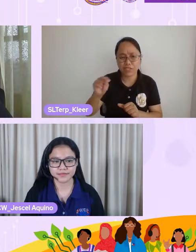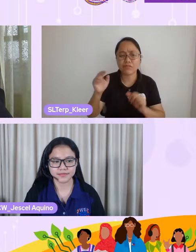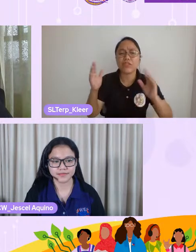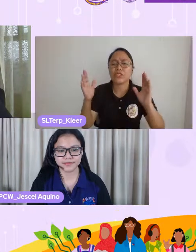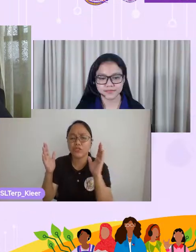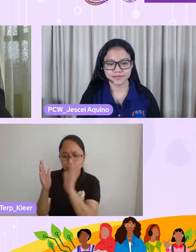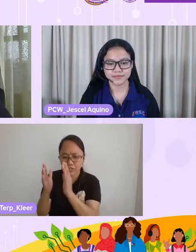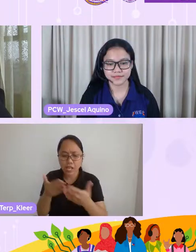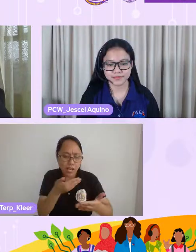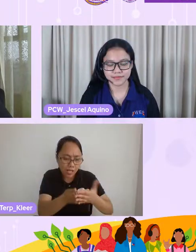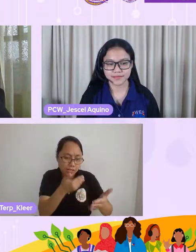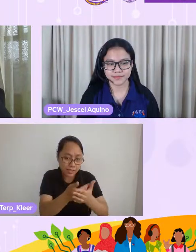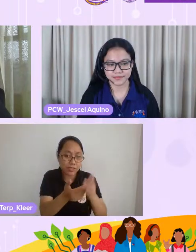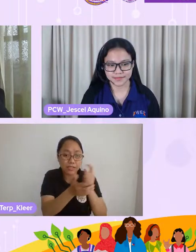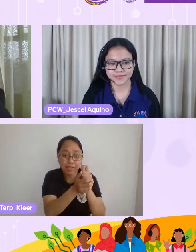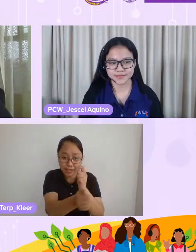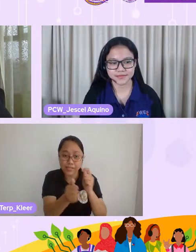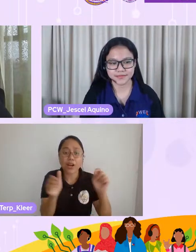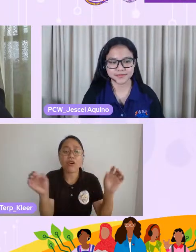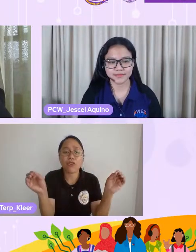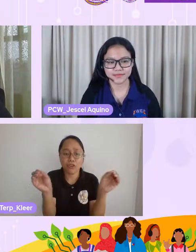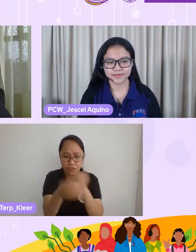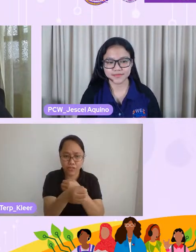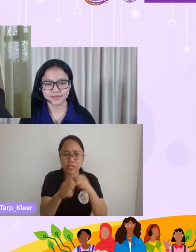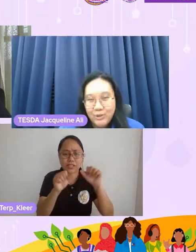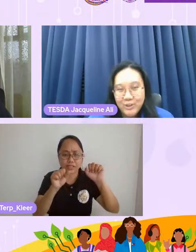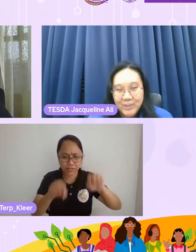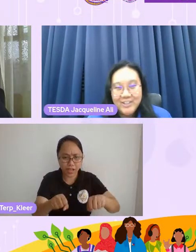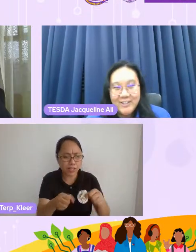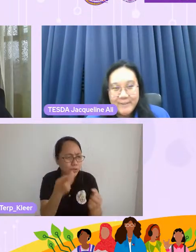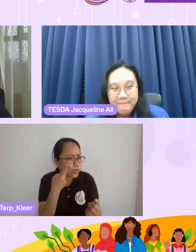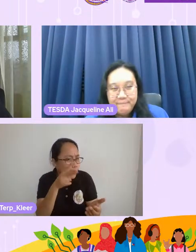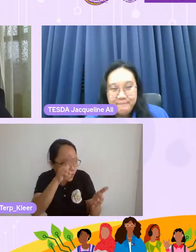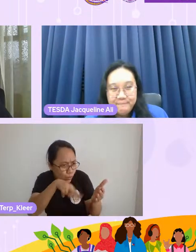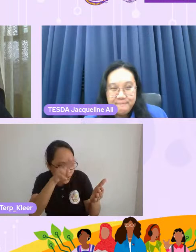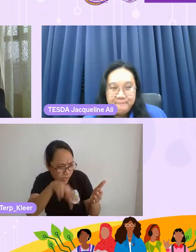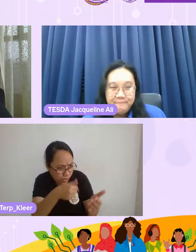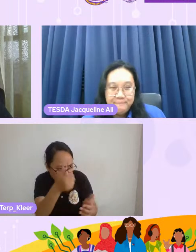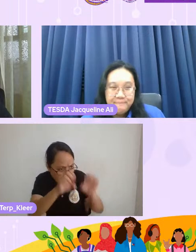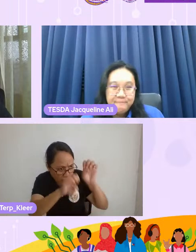TESTA, offices para po magtanong ng other details tungkol doon.